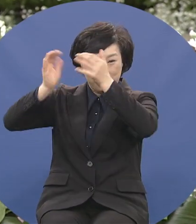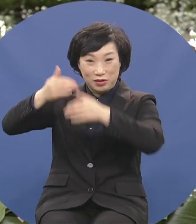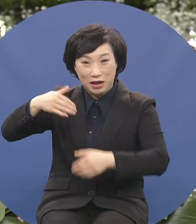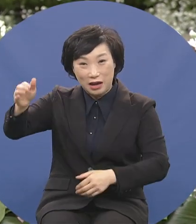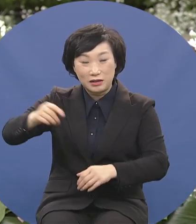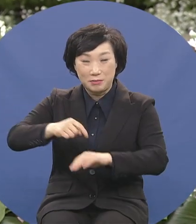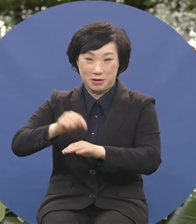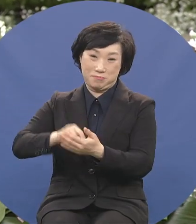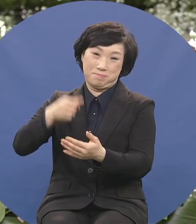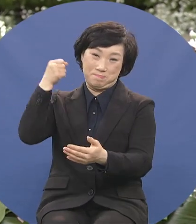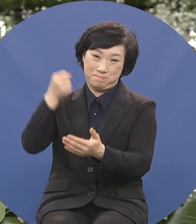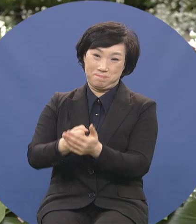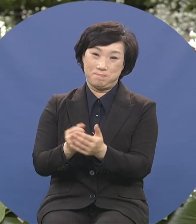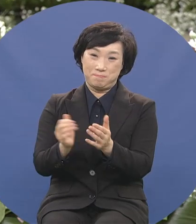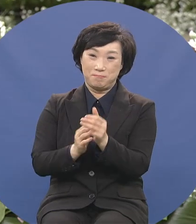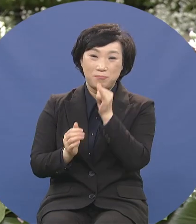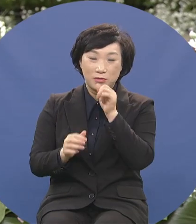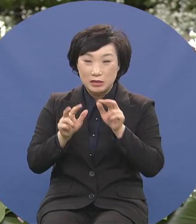지금까지